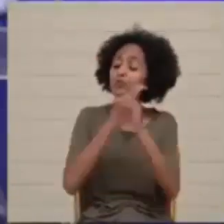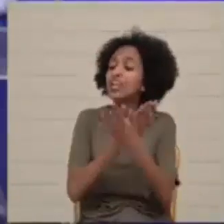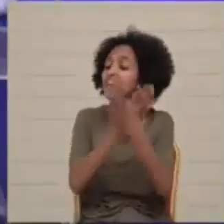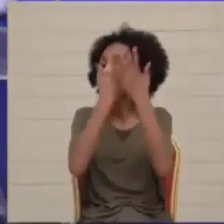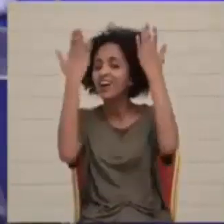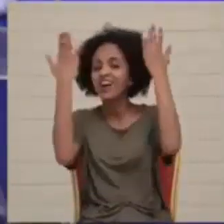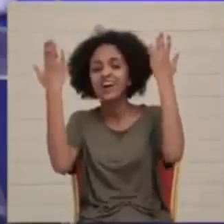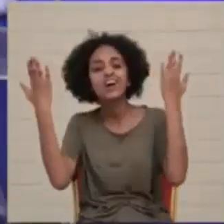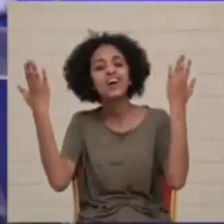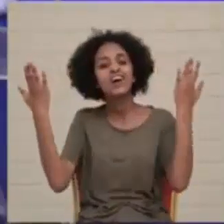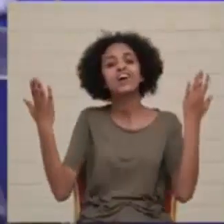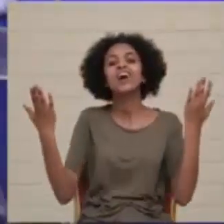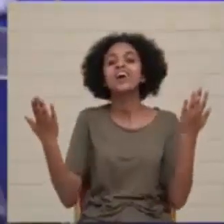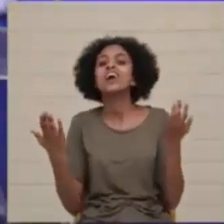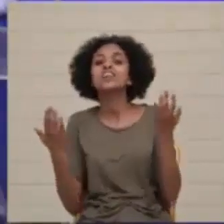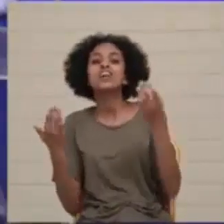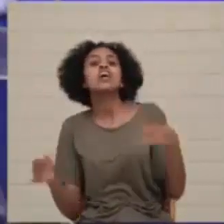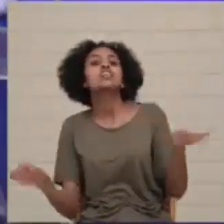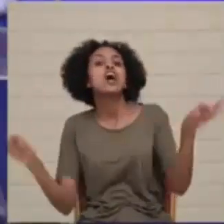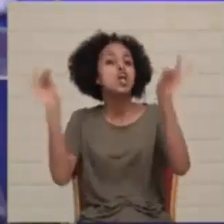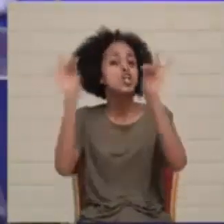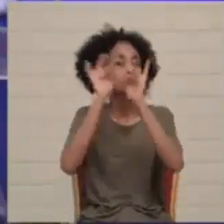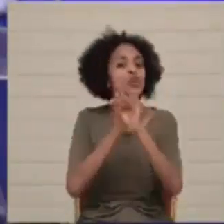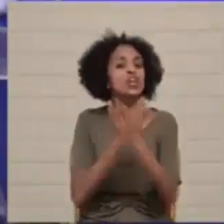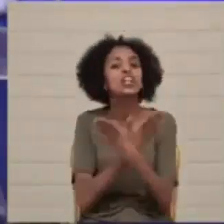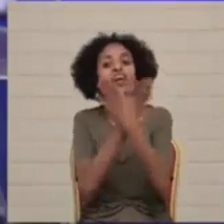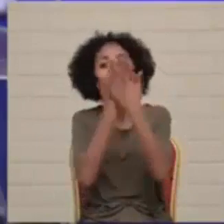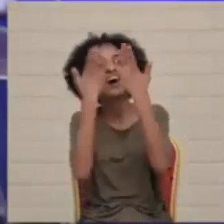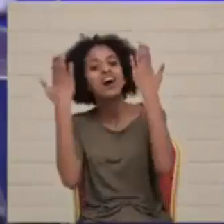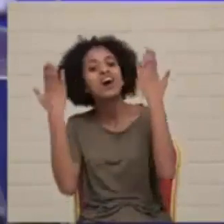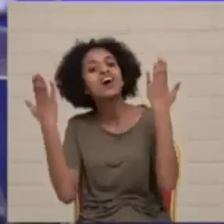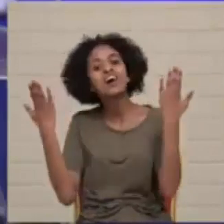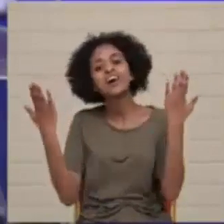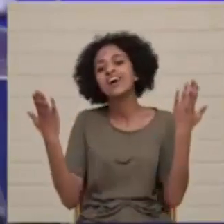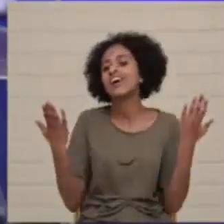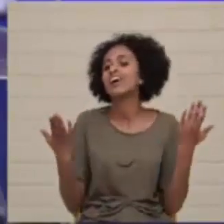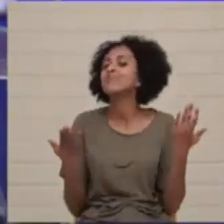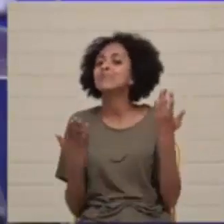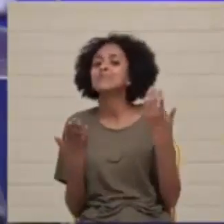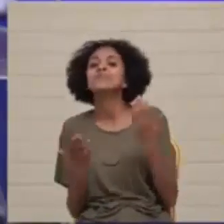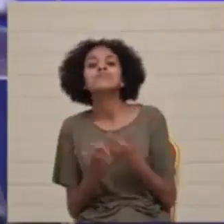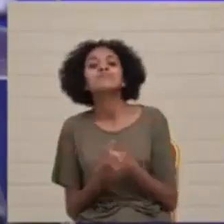ለሊቱ ይነጋል ለሊቱ ይነጋል